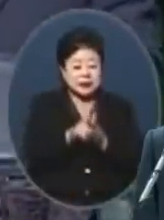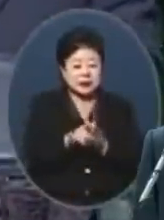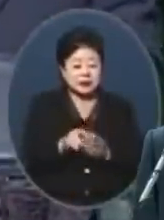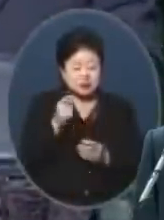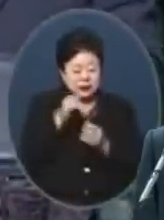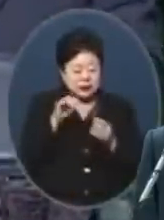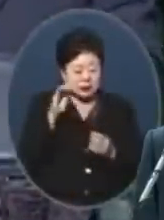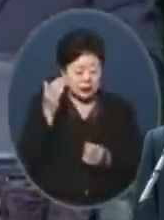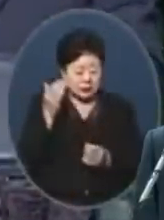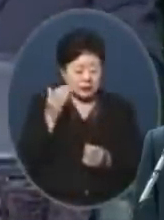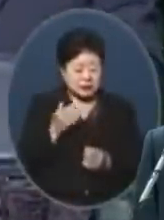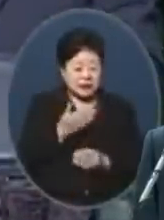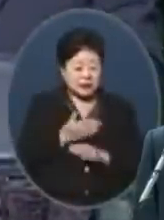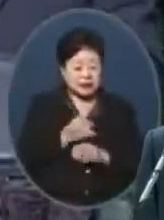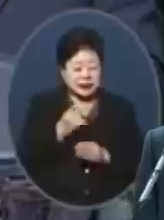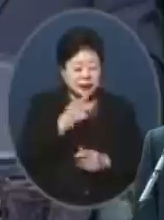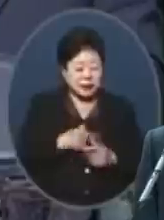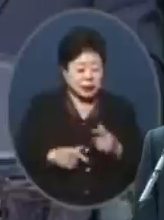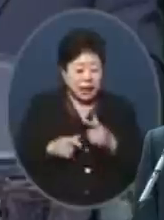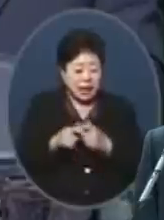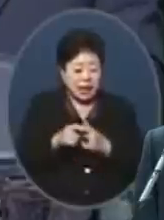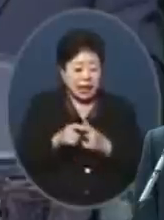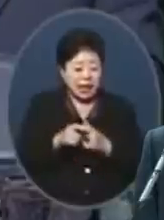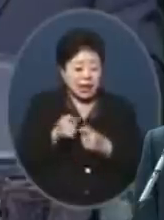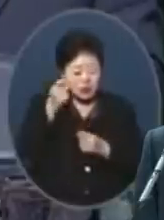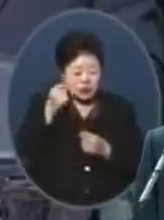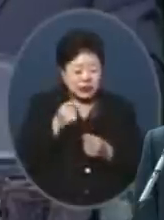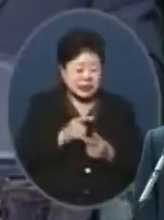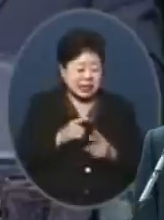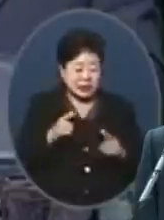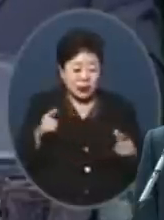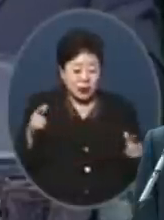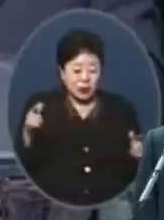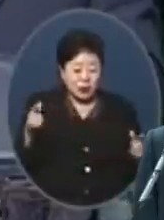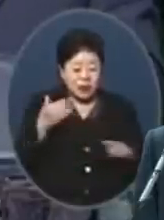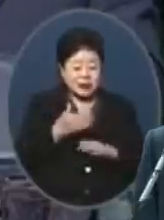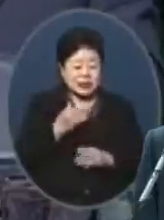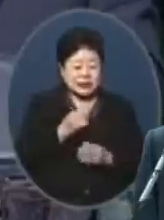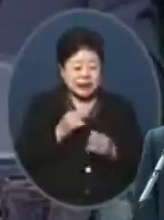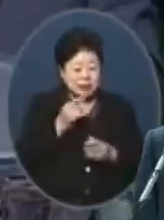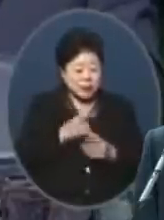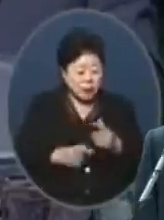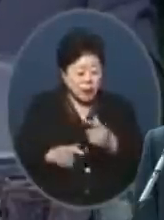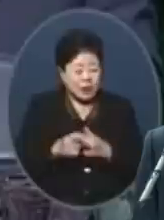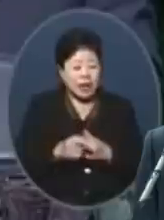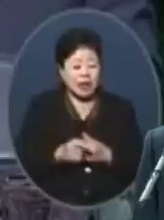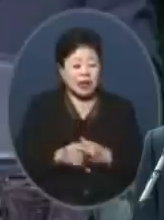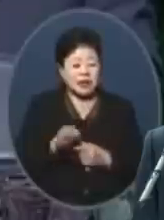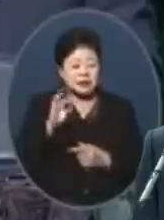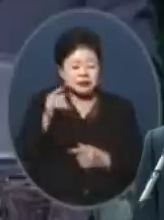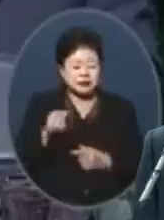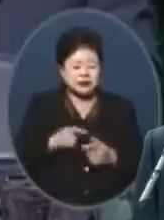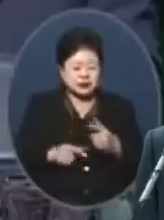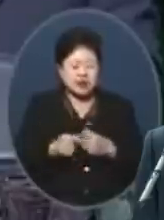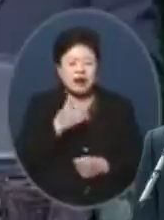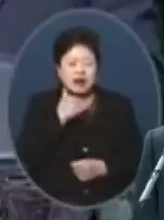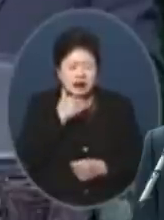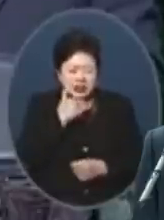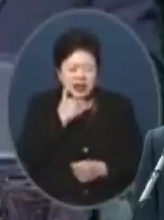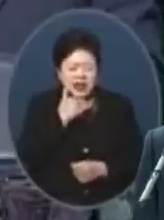되는 것은 다른 사람보다 훌륭해서 그런 것이 아닙니다. 다른 사람보다 10분 더 기다릴 수